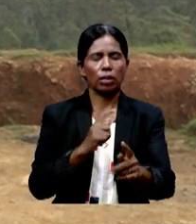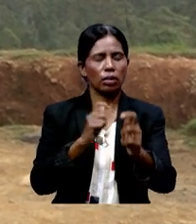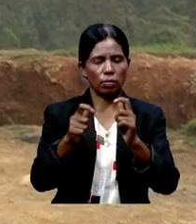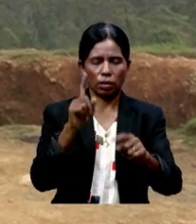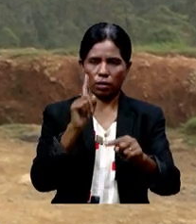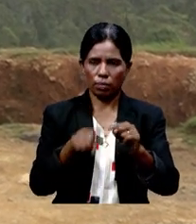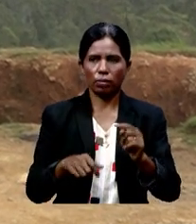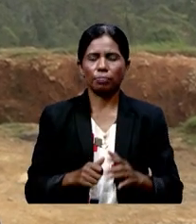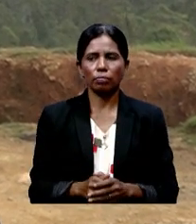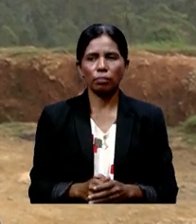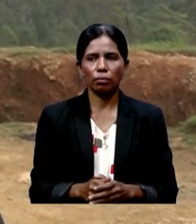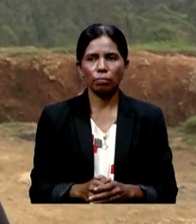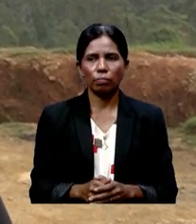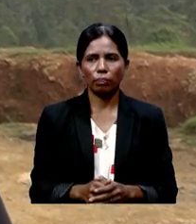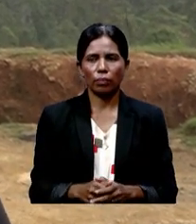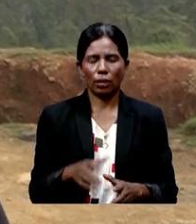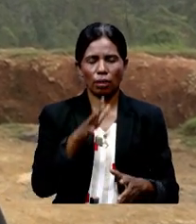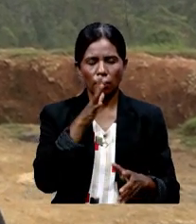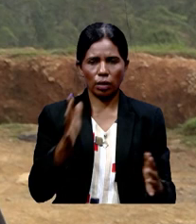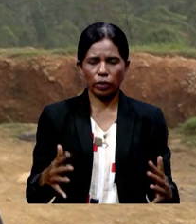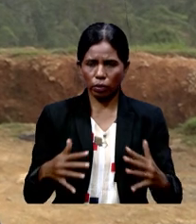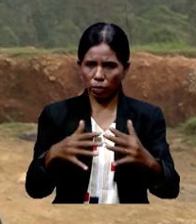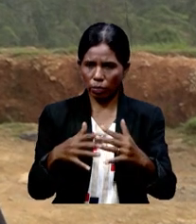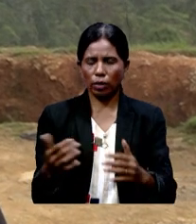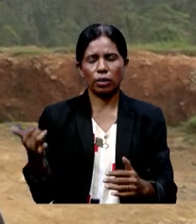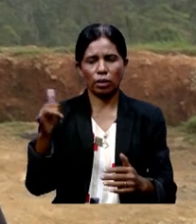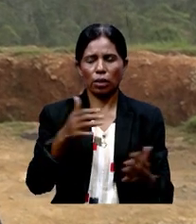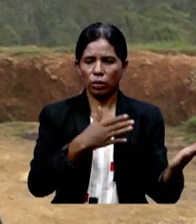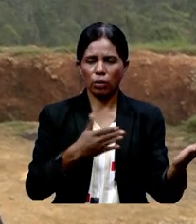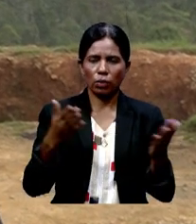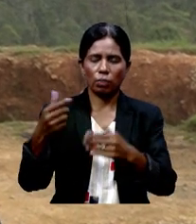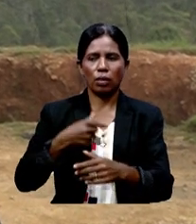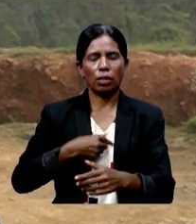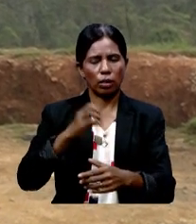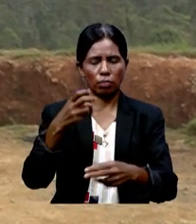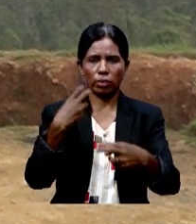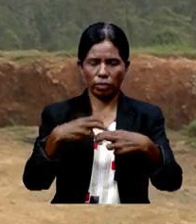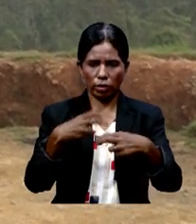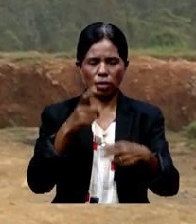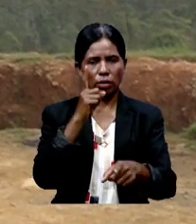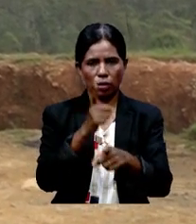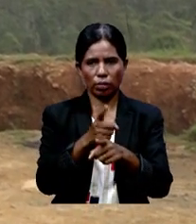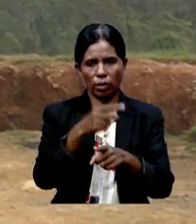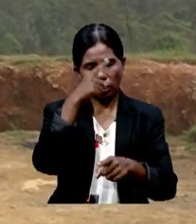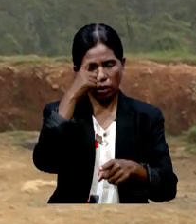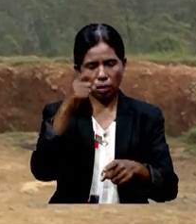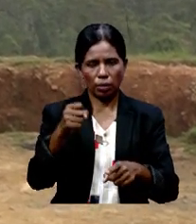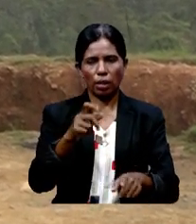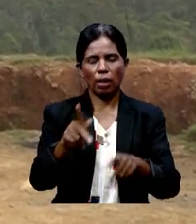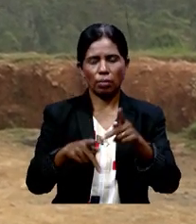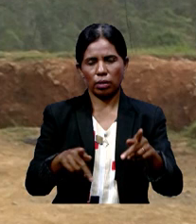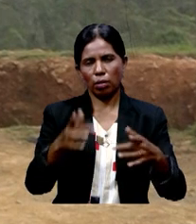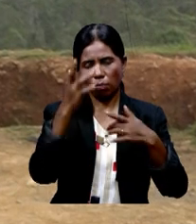labele atau anza ina ni sin ruasira atau lur dit bagelin mis araska tambah ho sin valizado